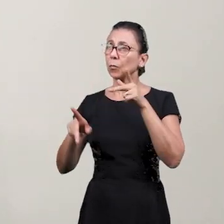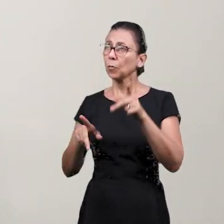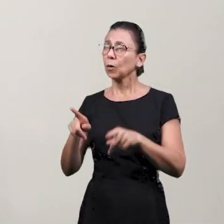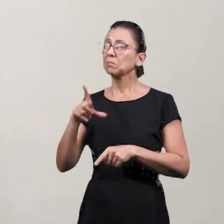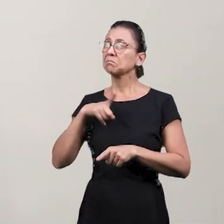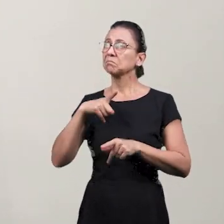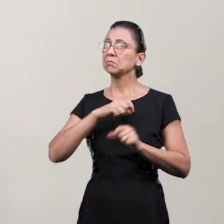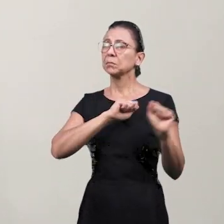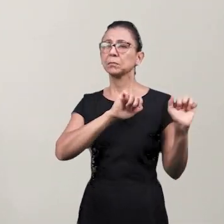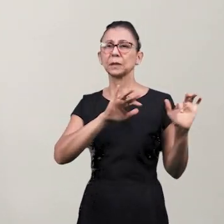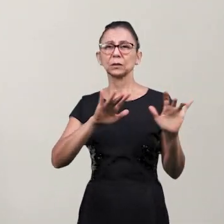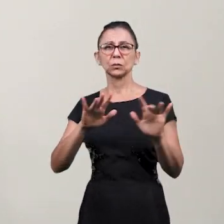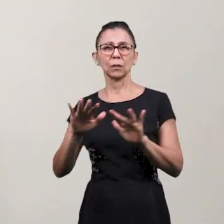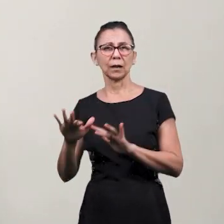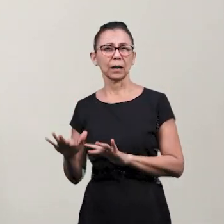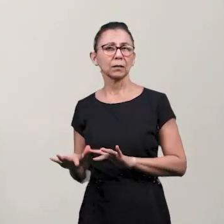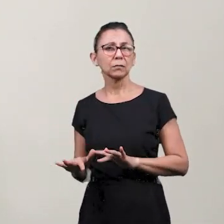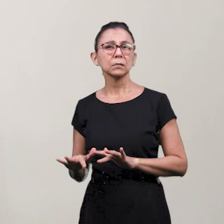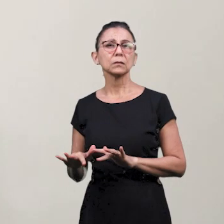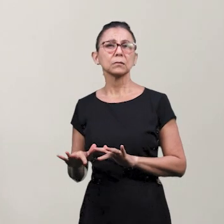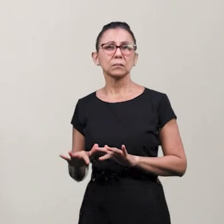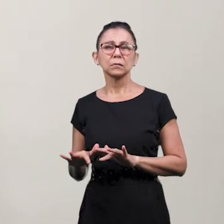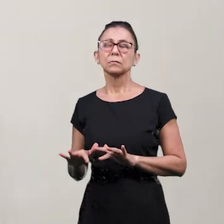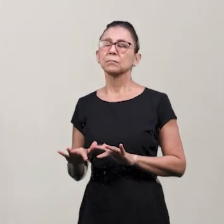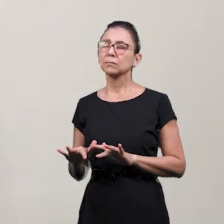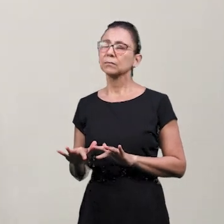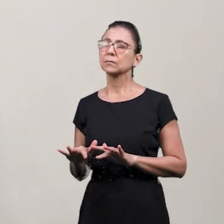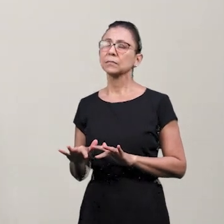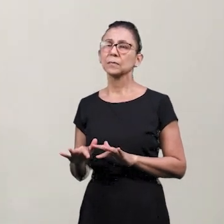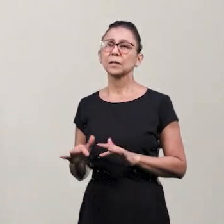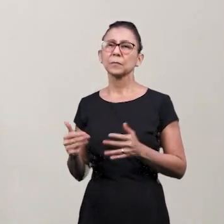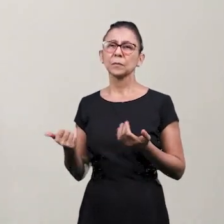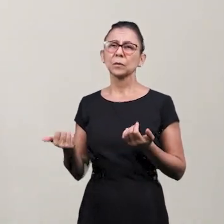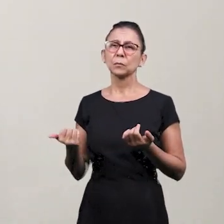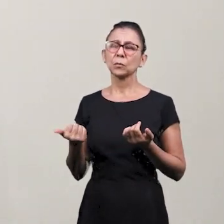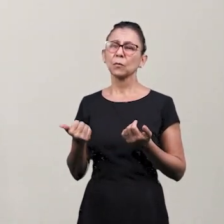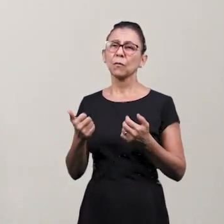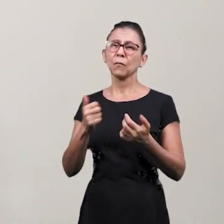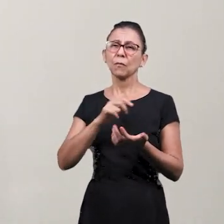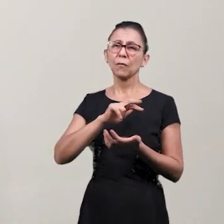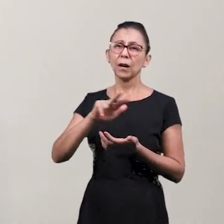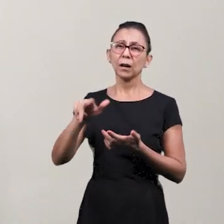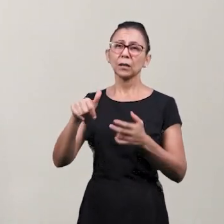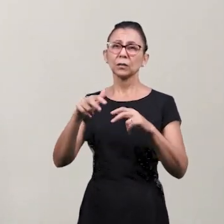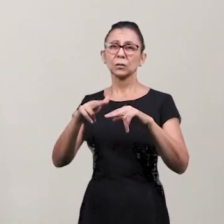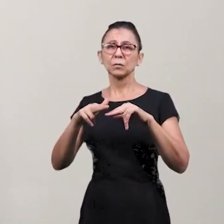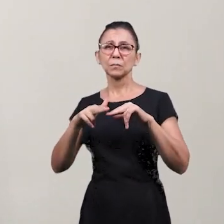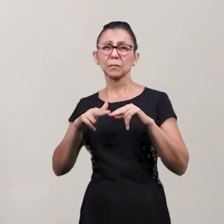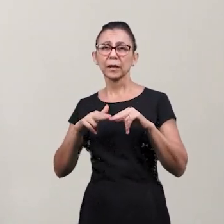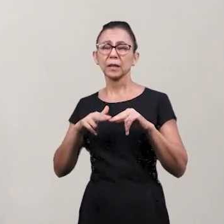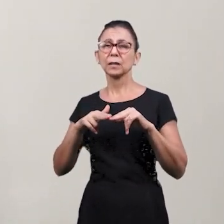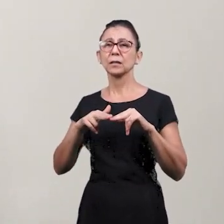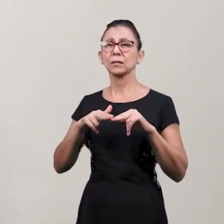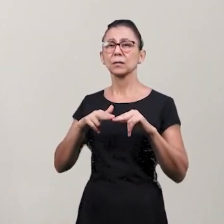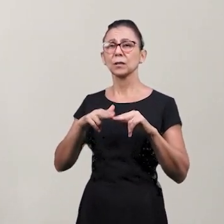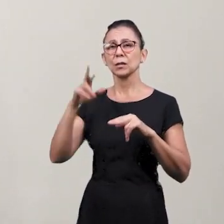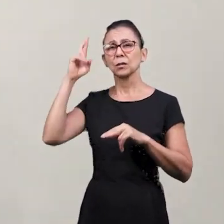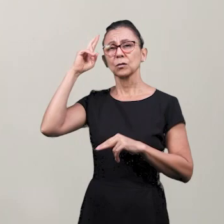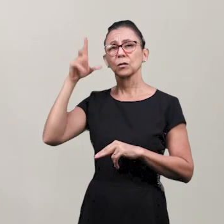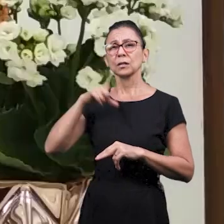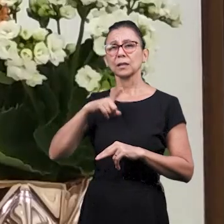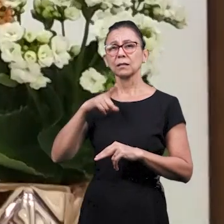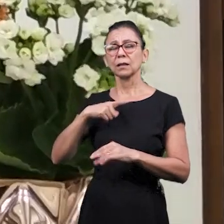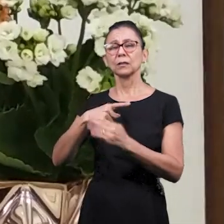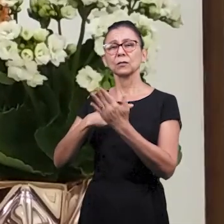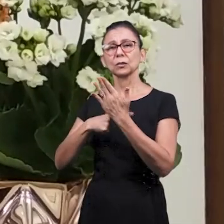за Твою благодать, которую сливаешь, за Твои блага, которые Ты являешь к нам, которые Ты даруешь нам.